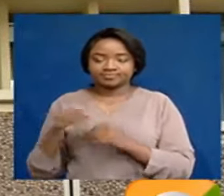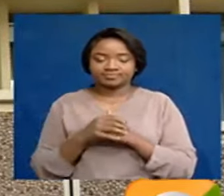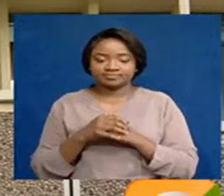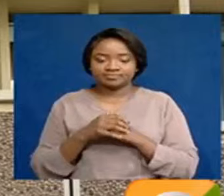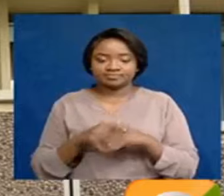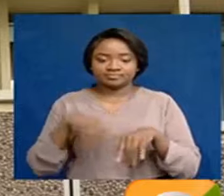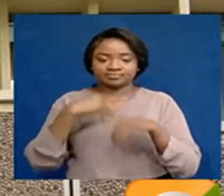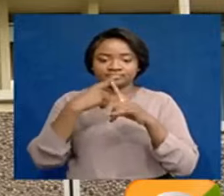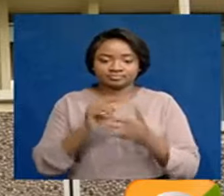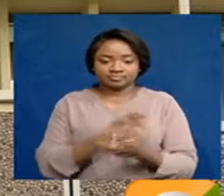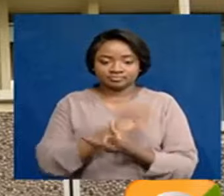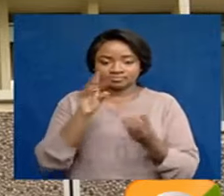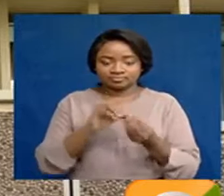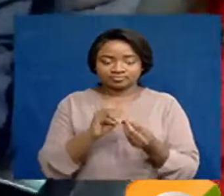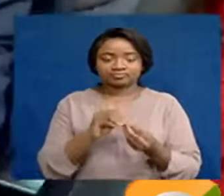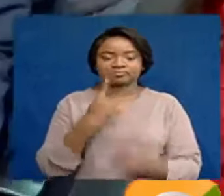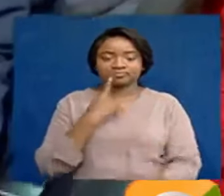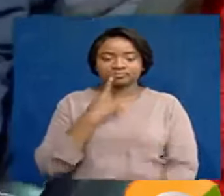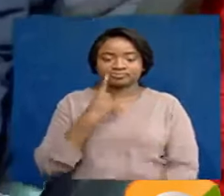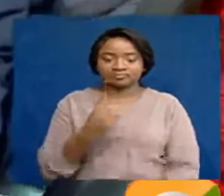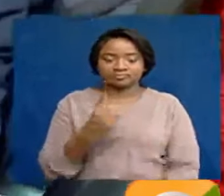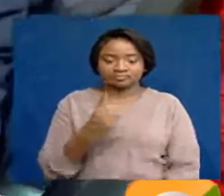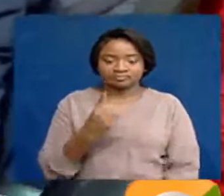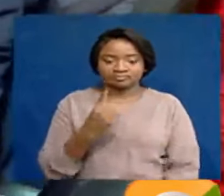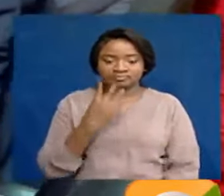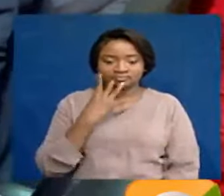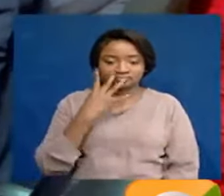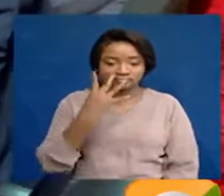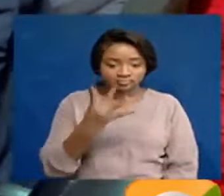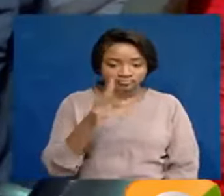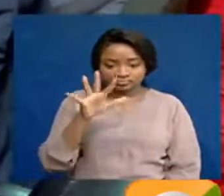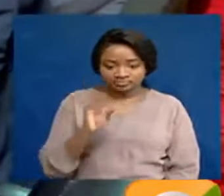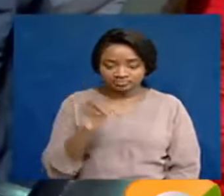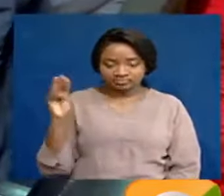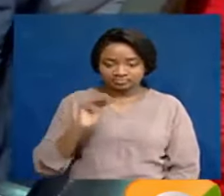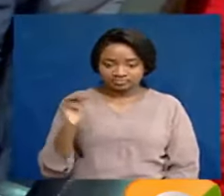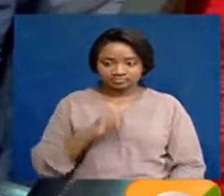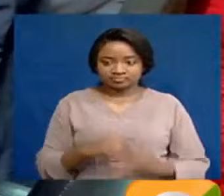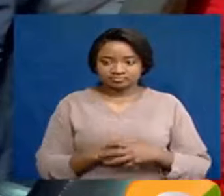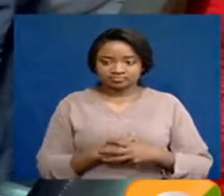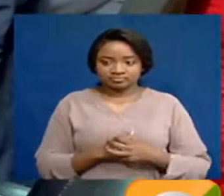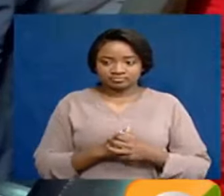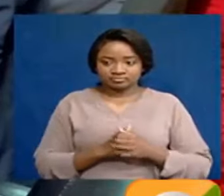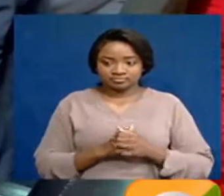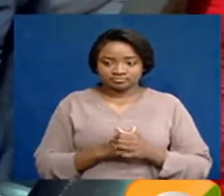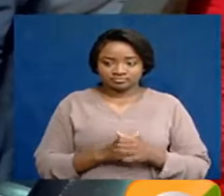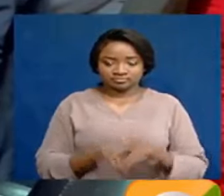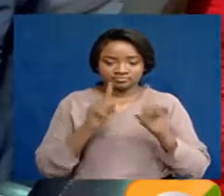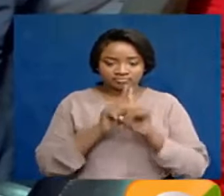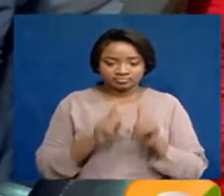ya shilingi milioni 450. But we're being told when that boat was constructed, it was roughly about 600 million, not far